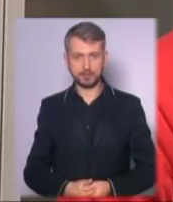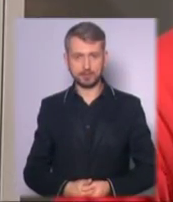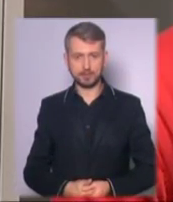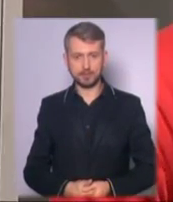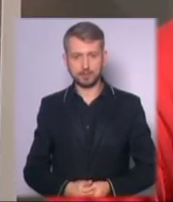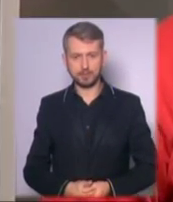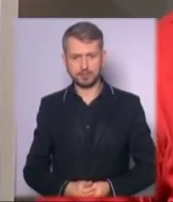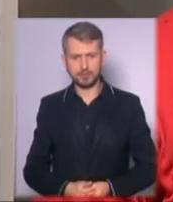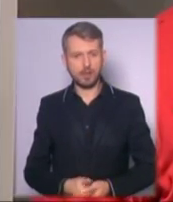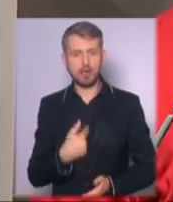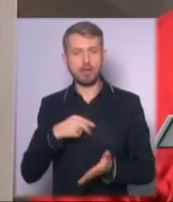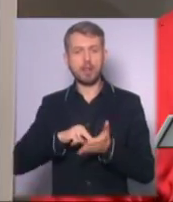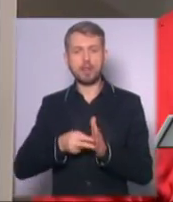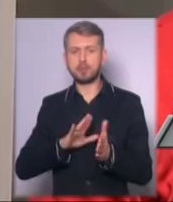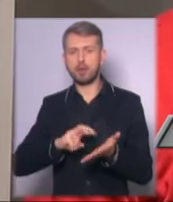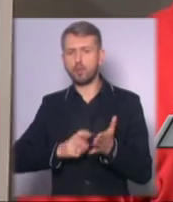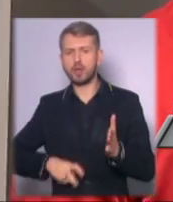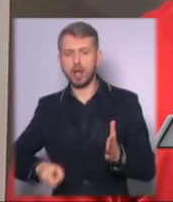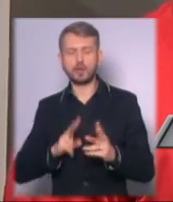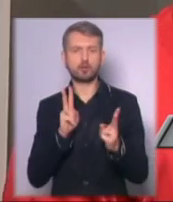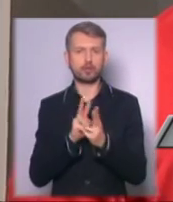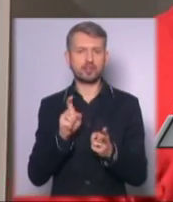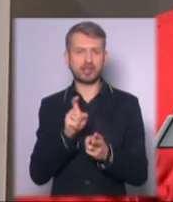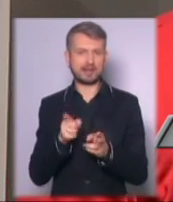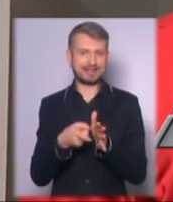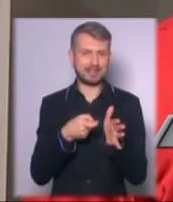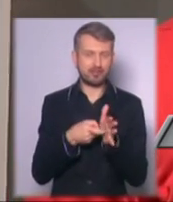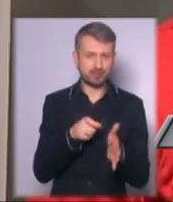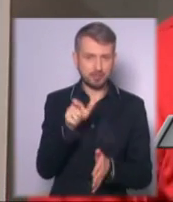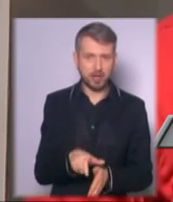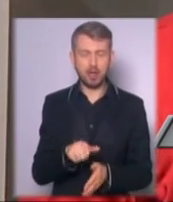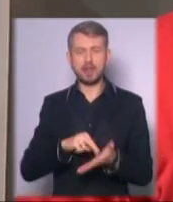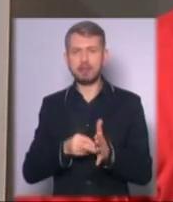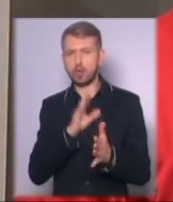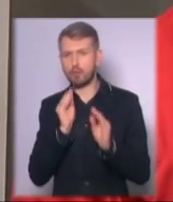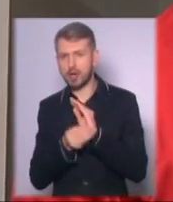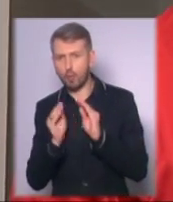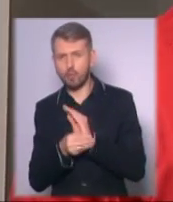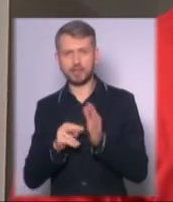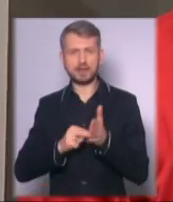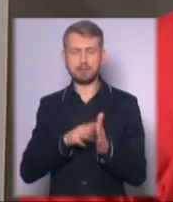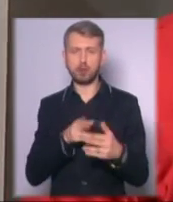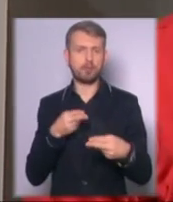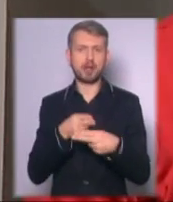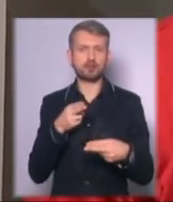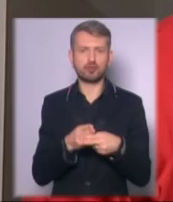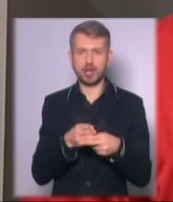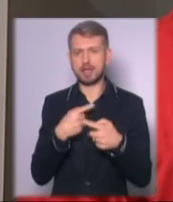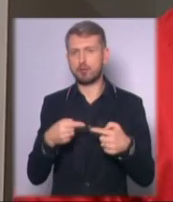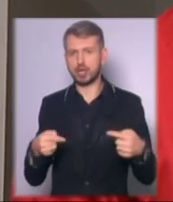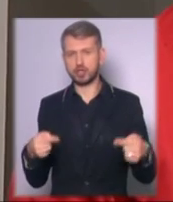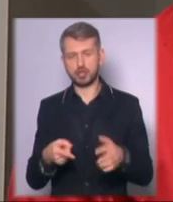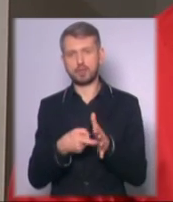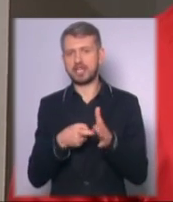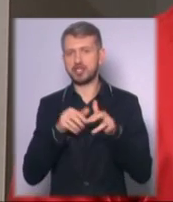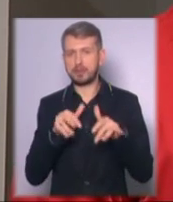Не планую уникати зустрічей зі слідчим, не планую переховуватися, не планую перешкоджати будь-яким чином слідчим діям, а